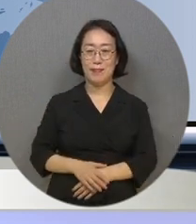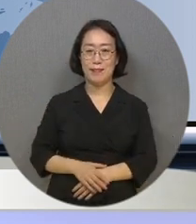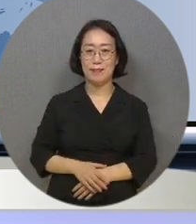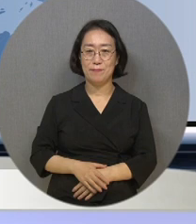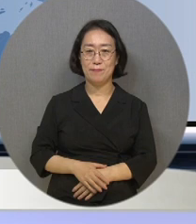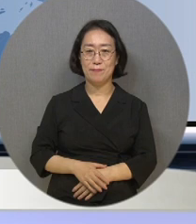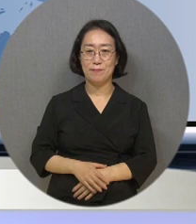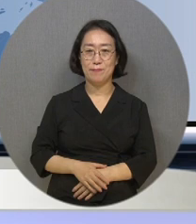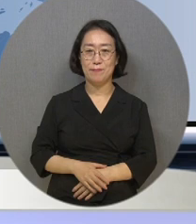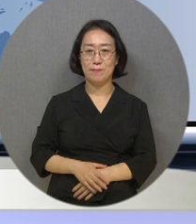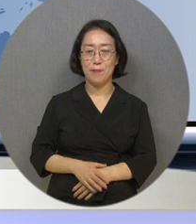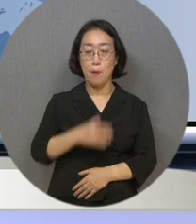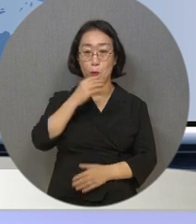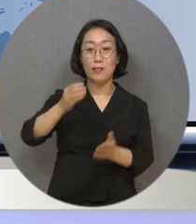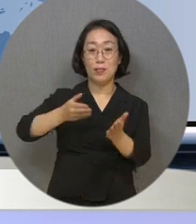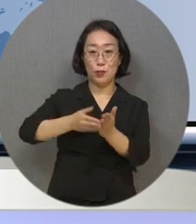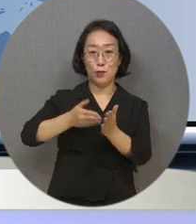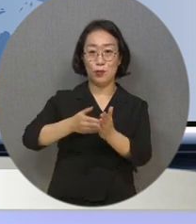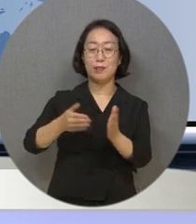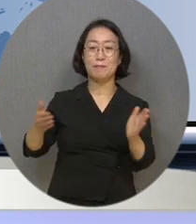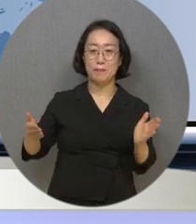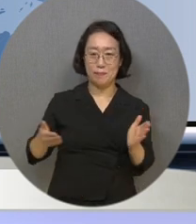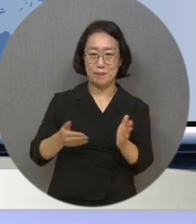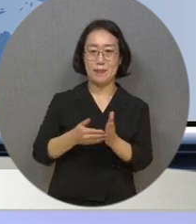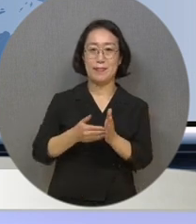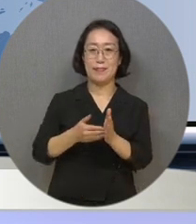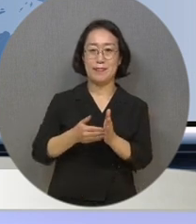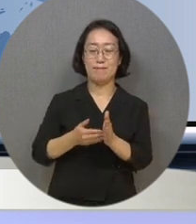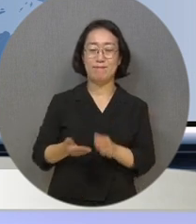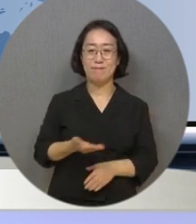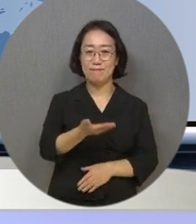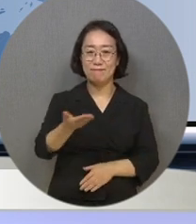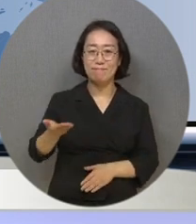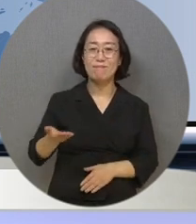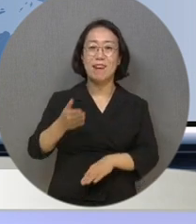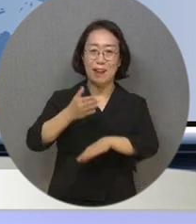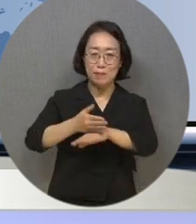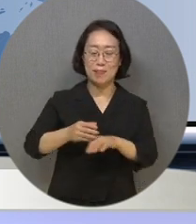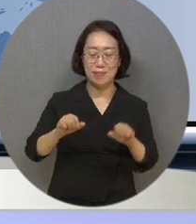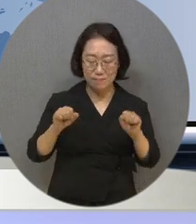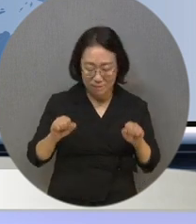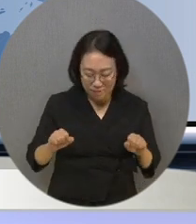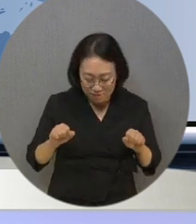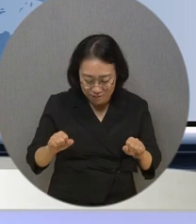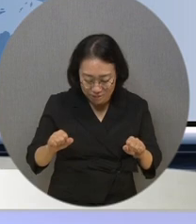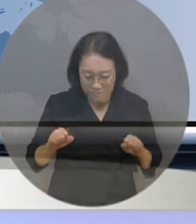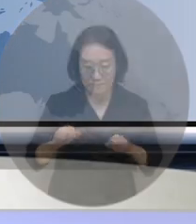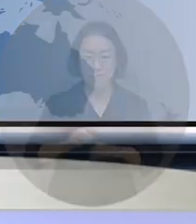이상으로 WBC 복지TV 뉴스 24를 마칩니다. 시청해주신 여러분, 고맙습니다.